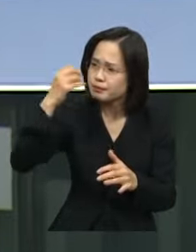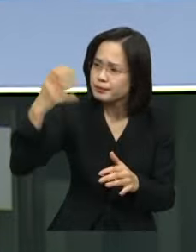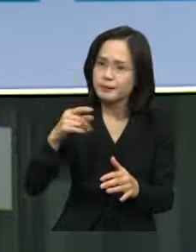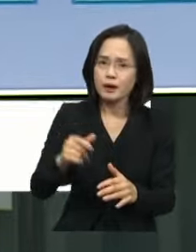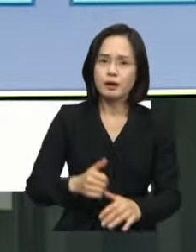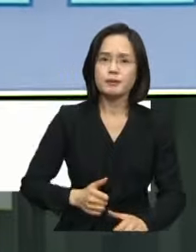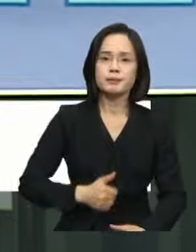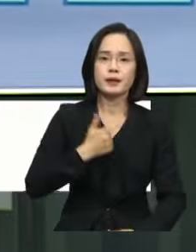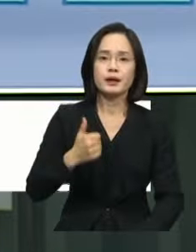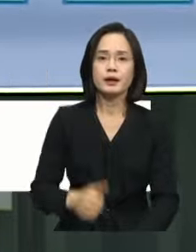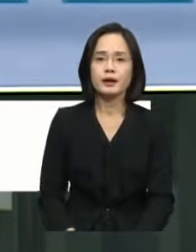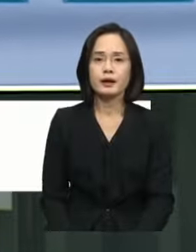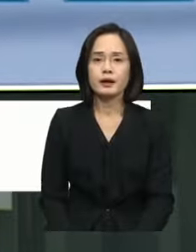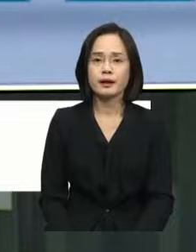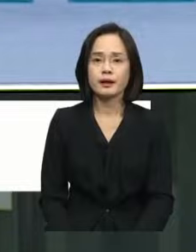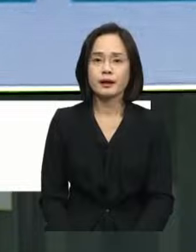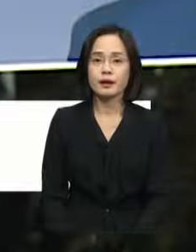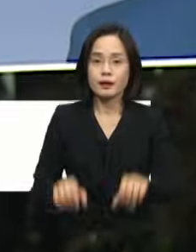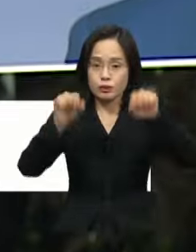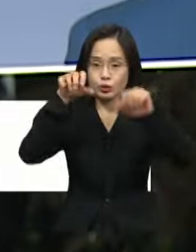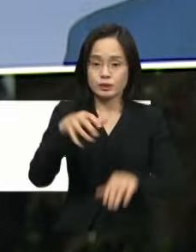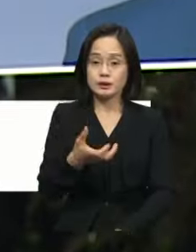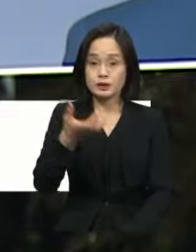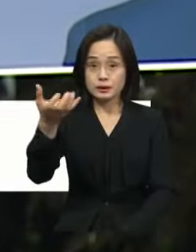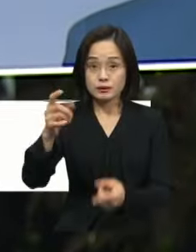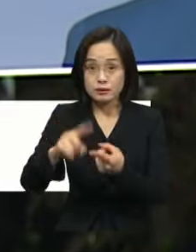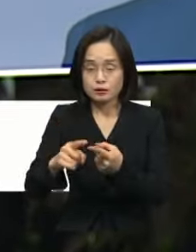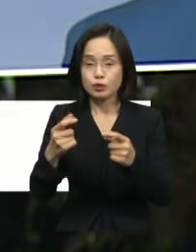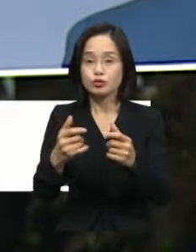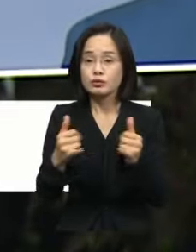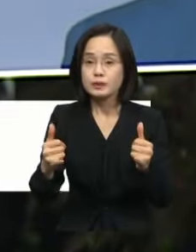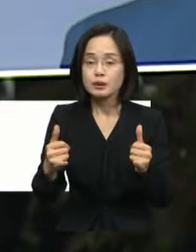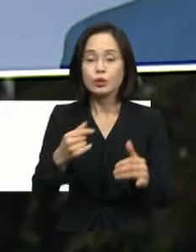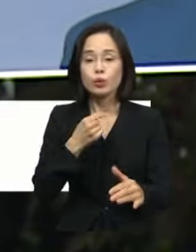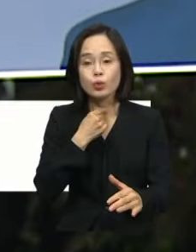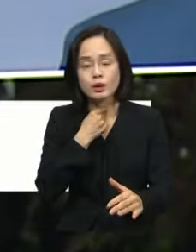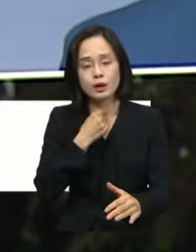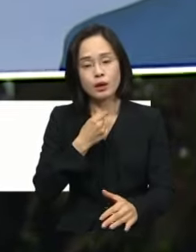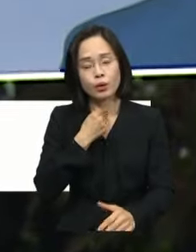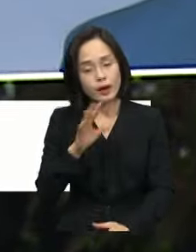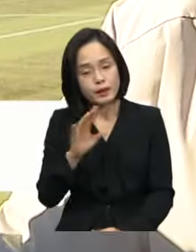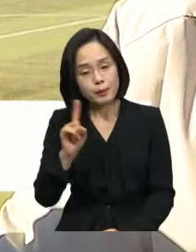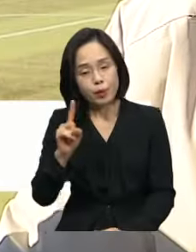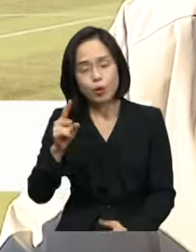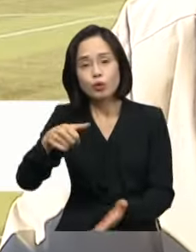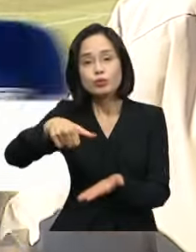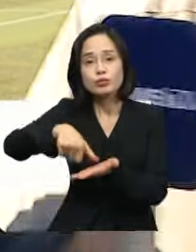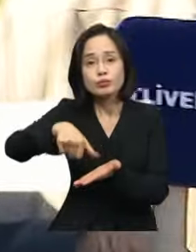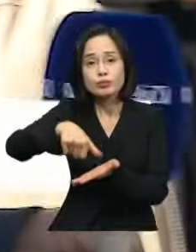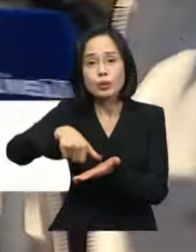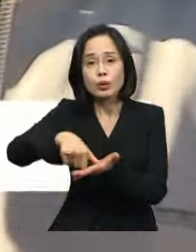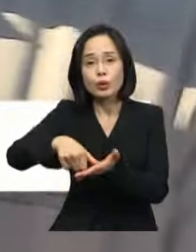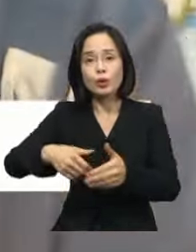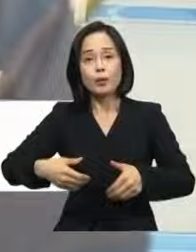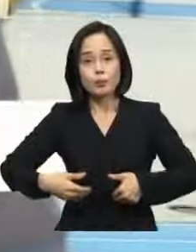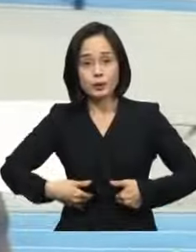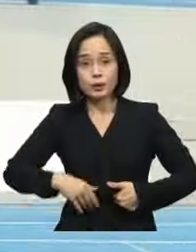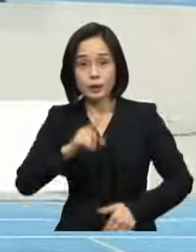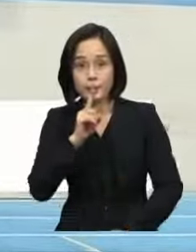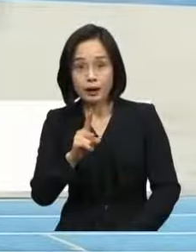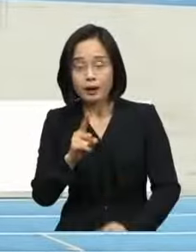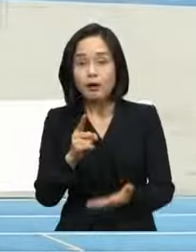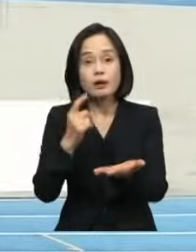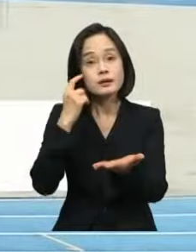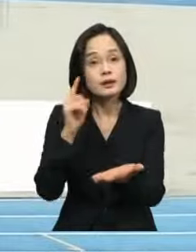이번 어 한남 종합운동장 이전에 대해서 주민 투표에 붙여봐야 되지 않겠느냐 이런 의견도 있습니다 이에 대해서는 어떤 입장을 갖고 계세요 예